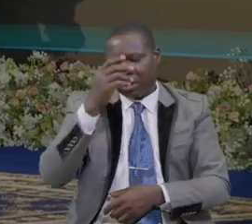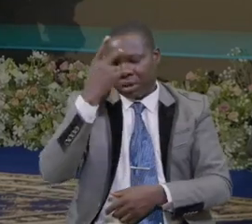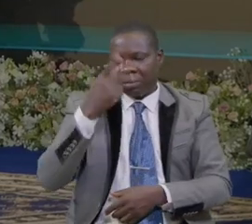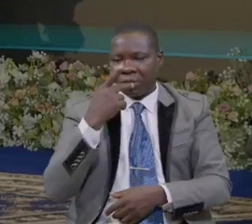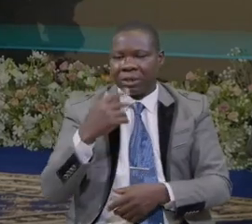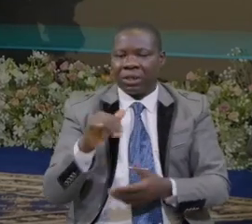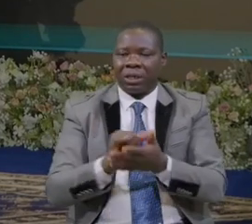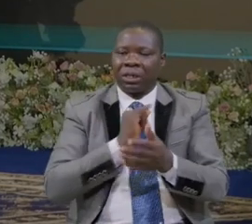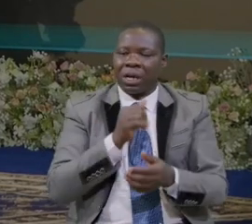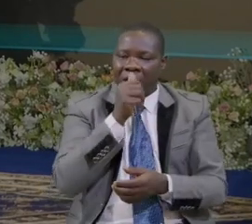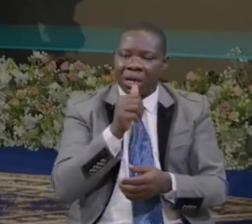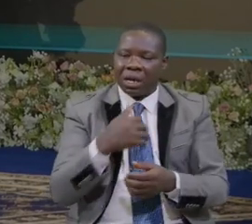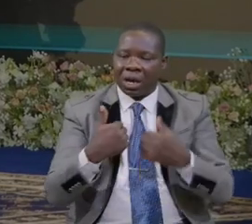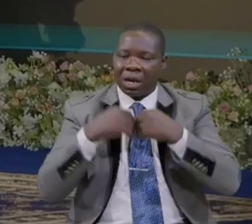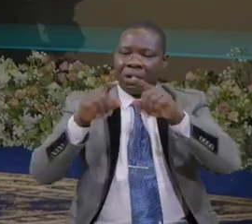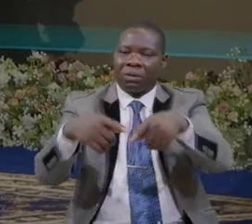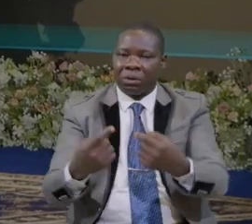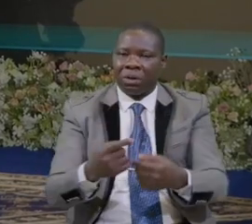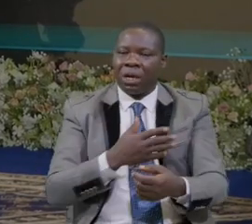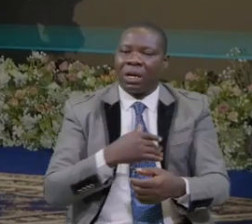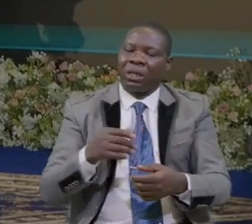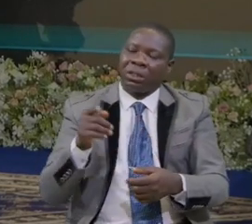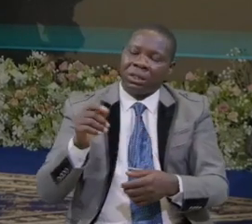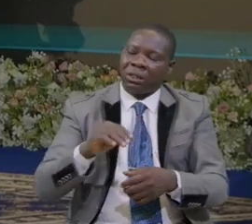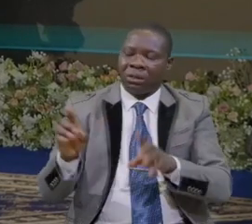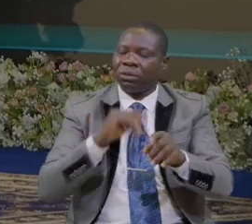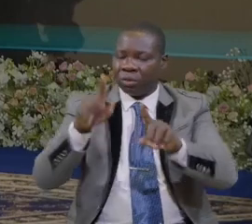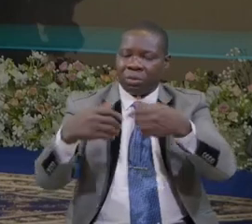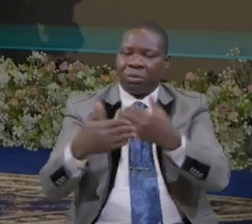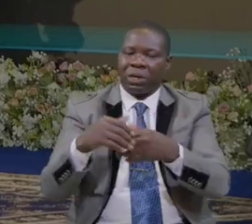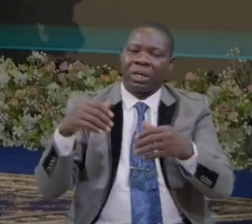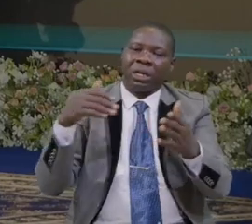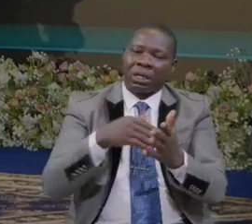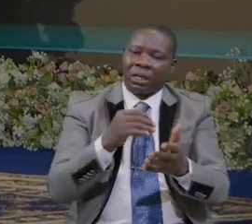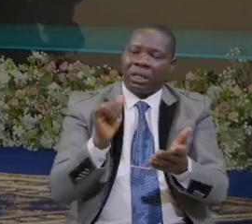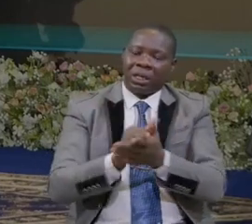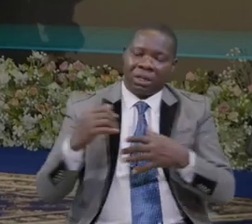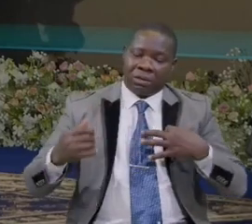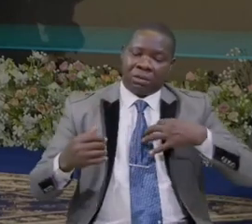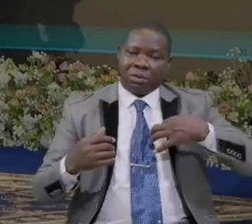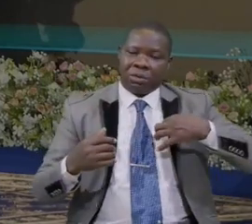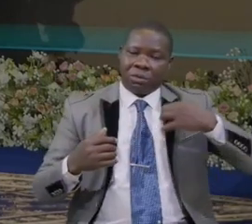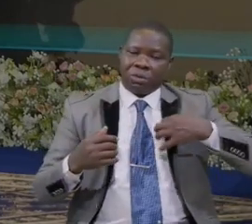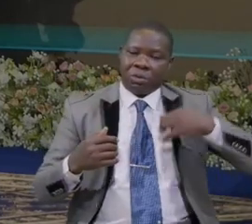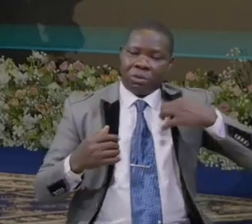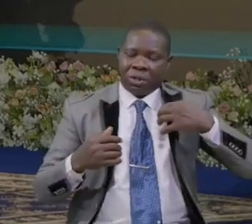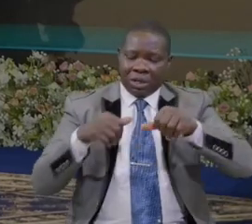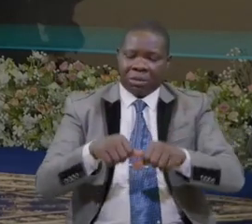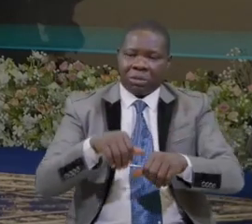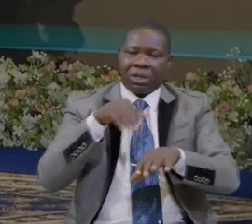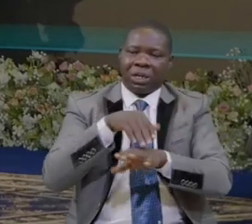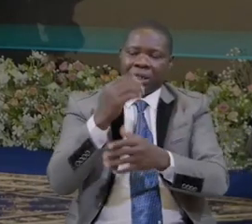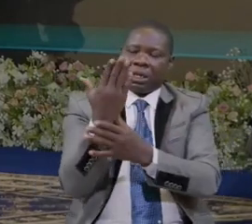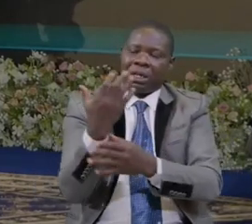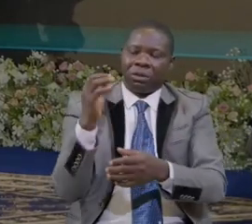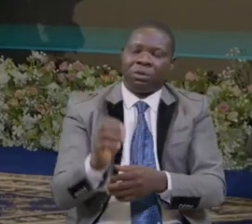encore. Ce manteau est resté dans les mains d'Élie. Maintenant, en ce moment, comme